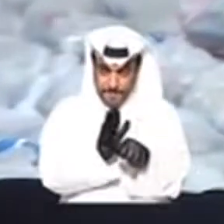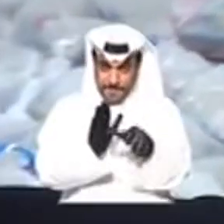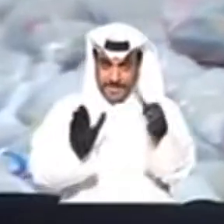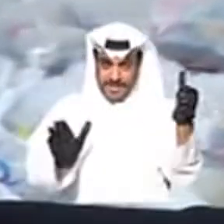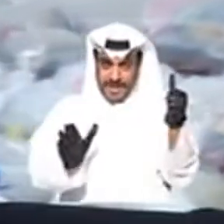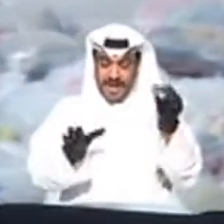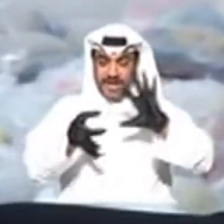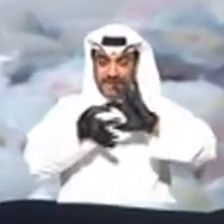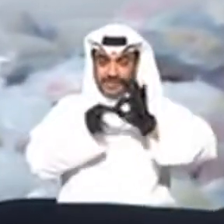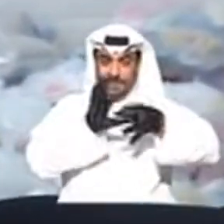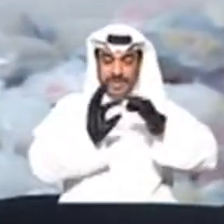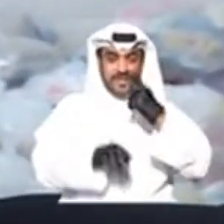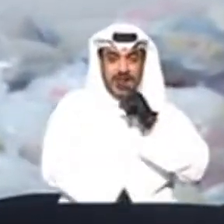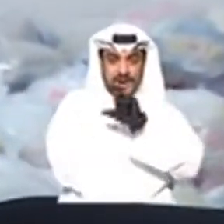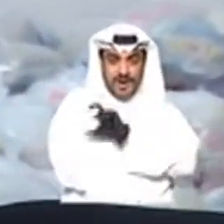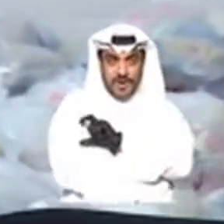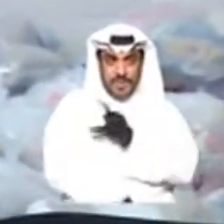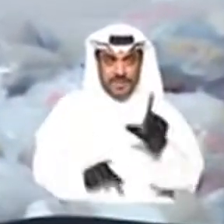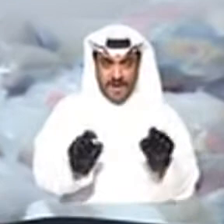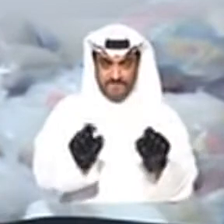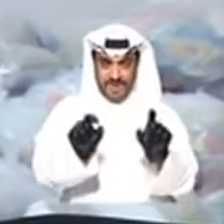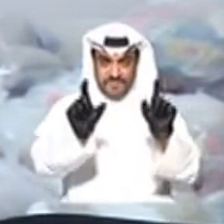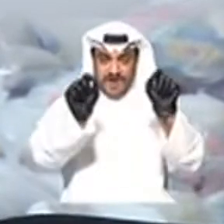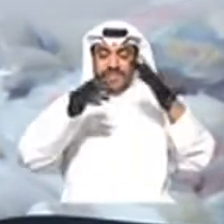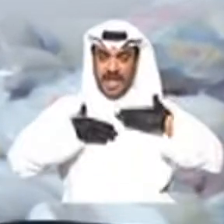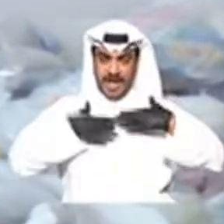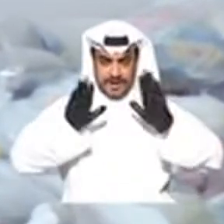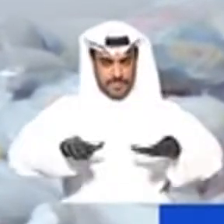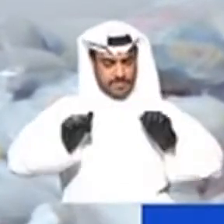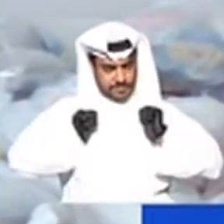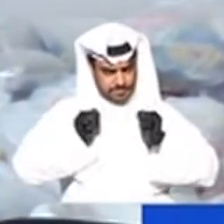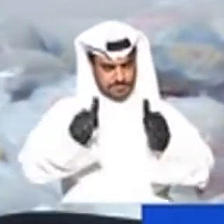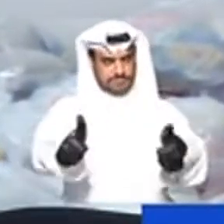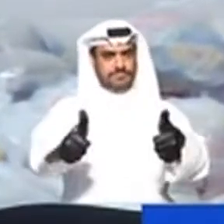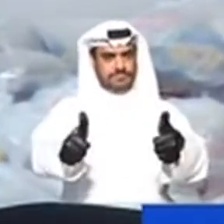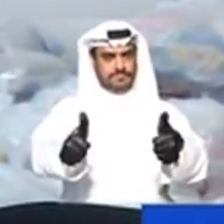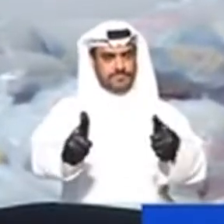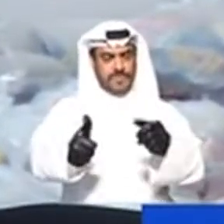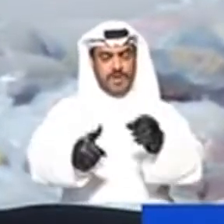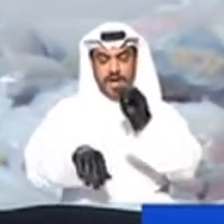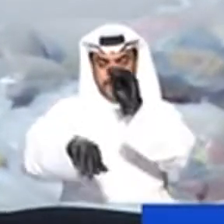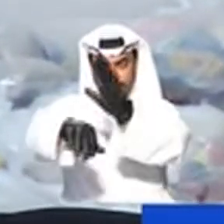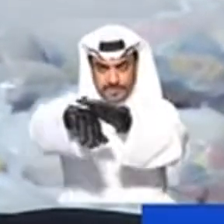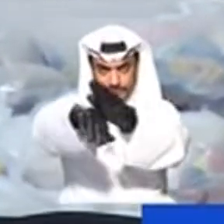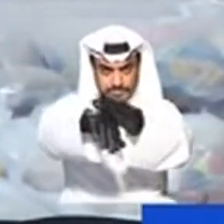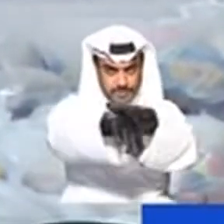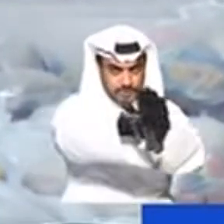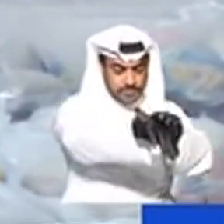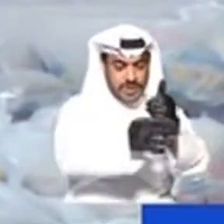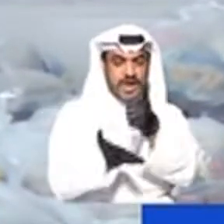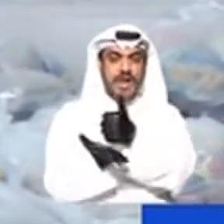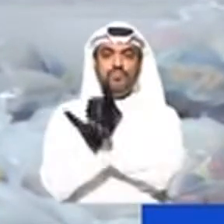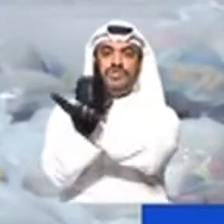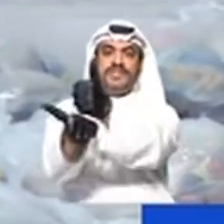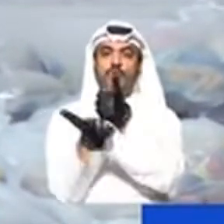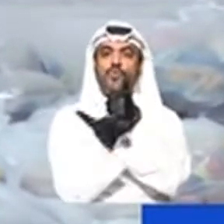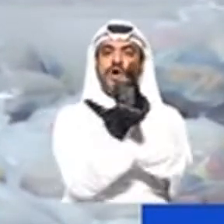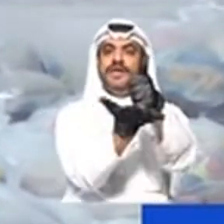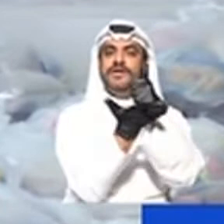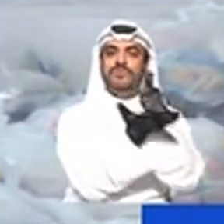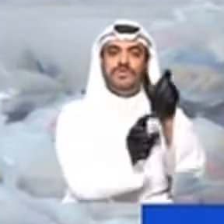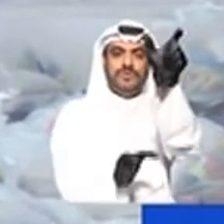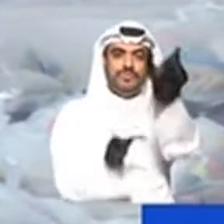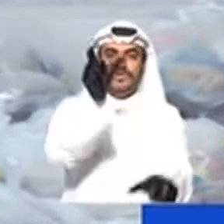جائحة كورونا، وكنا مستعدين ووزعنا تعليمات للمتطوعين، وقمنا بتوزيع طبعا المناطق